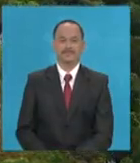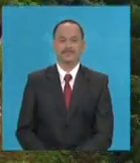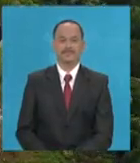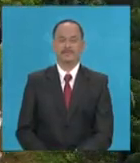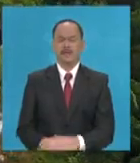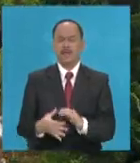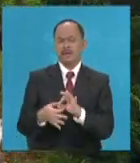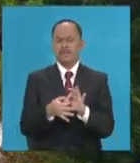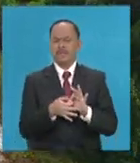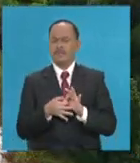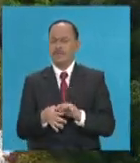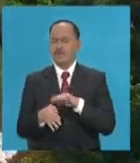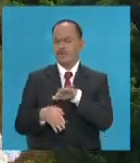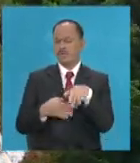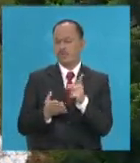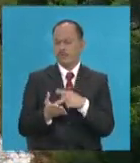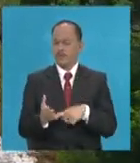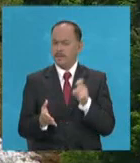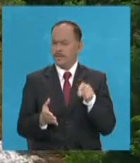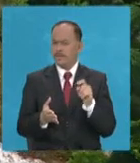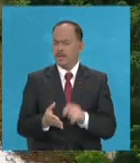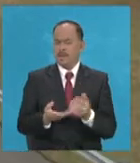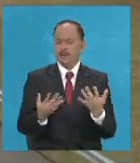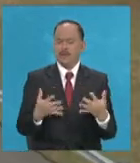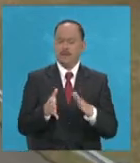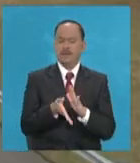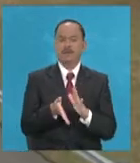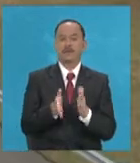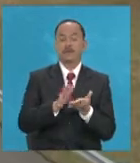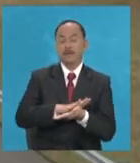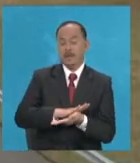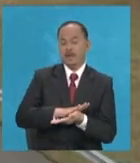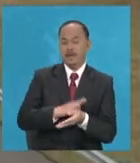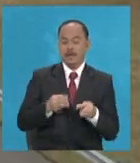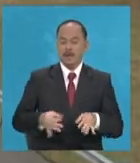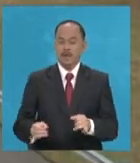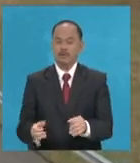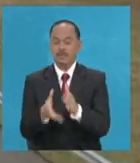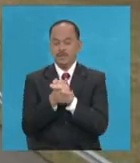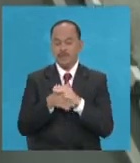kerjasama semua pihak perlu untuk menjadikan Jalan Raya selamat